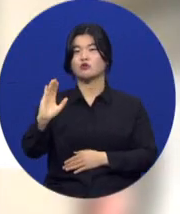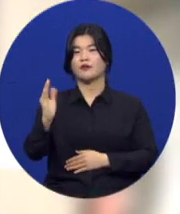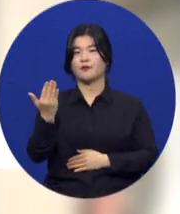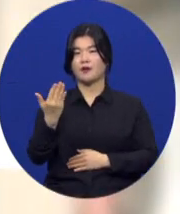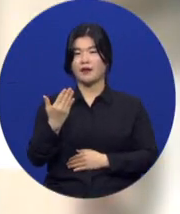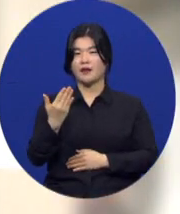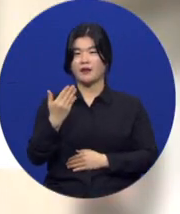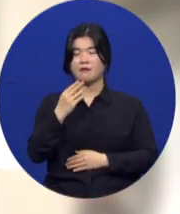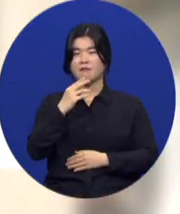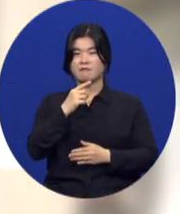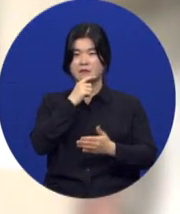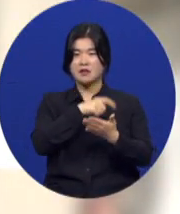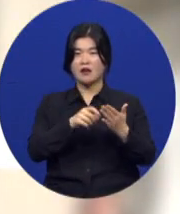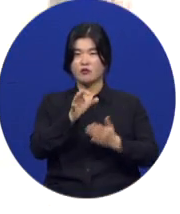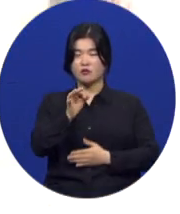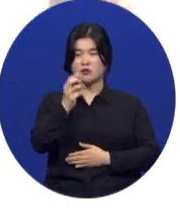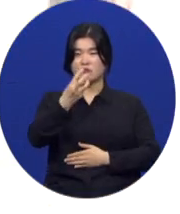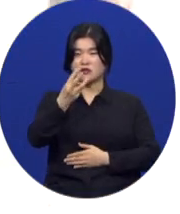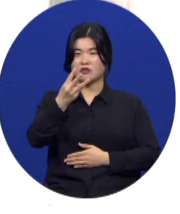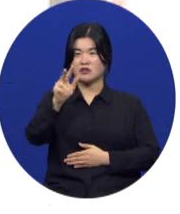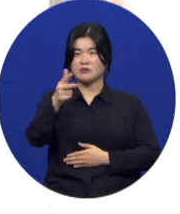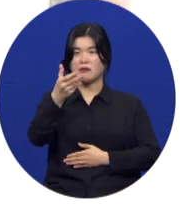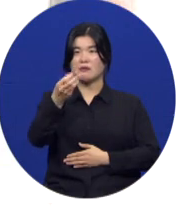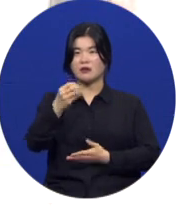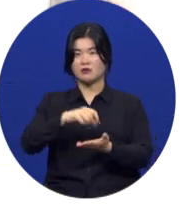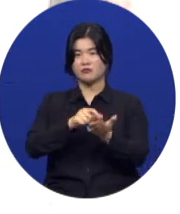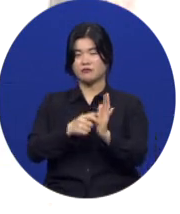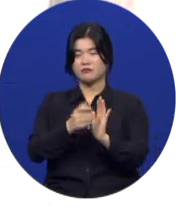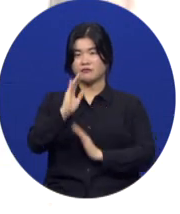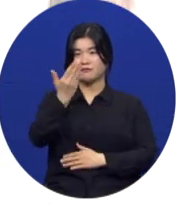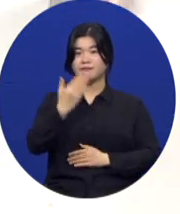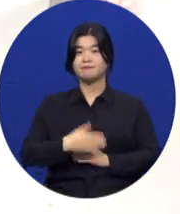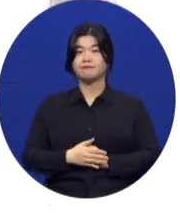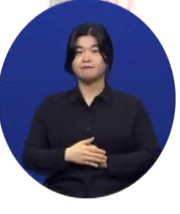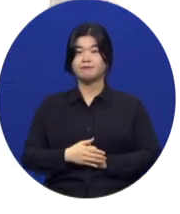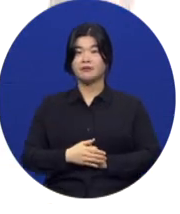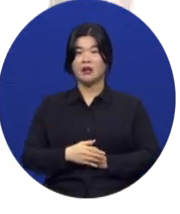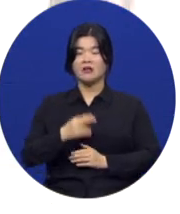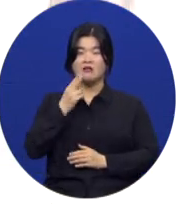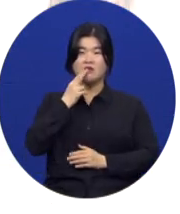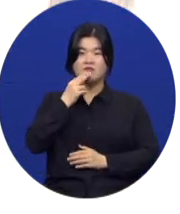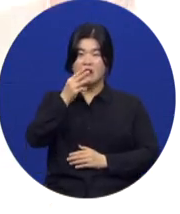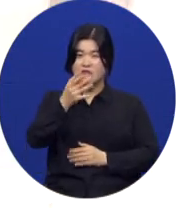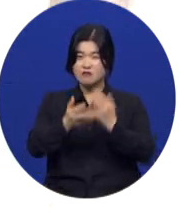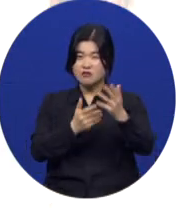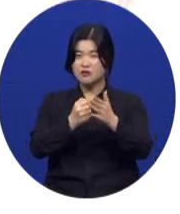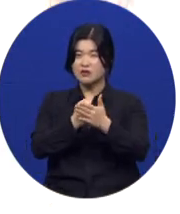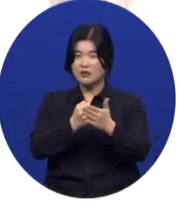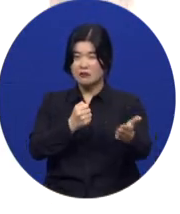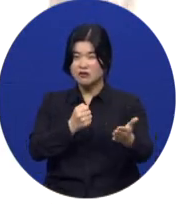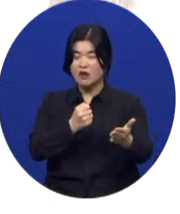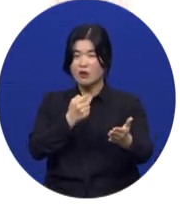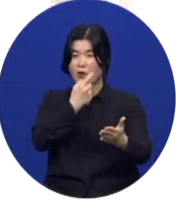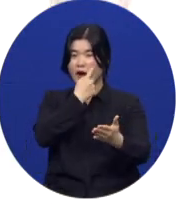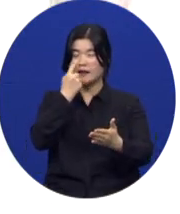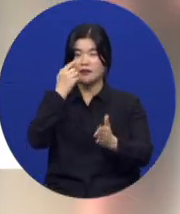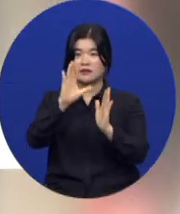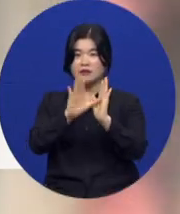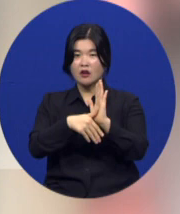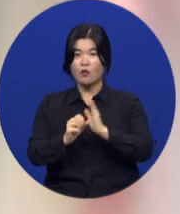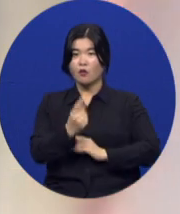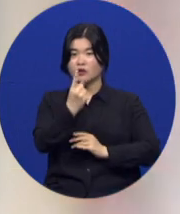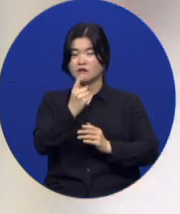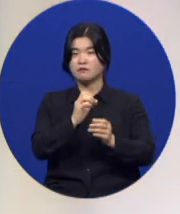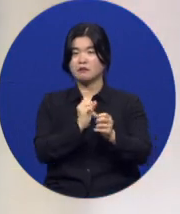피해 금액은 3천 700만 원으로 집계됐습니다 담뱃불로 인한 시 바로 확인될 경우 원인